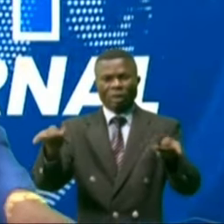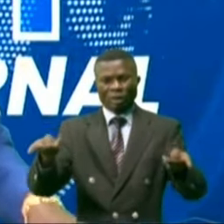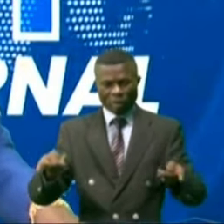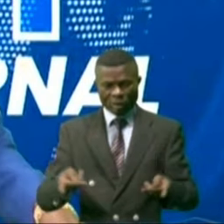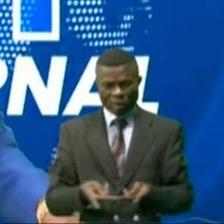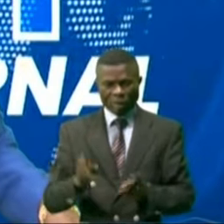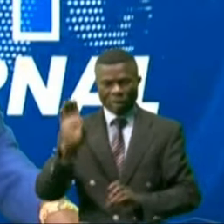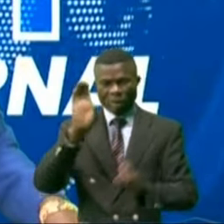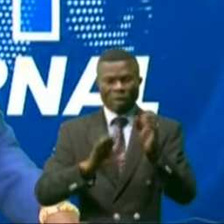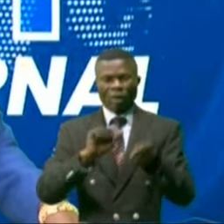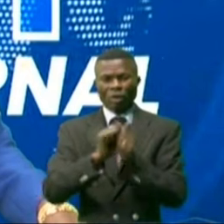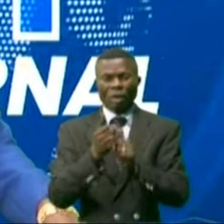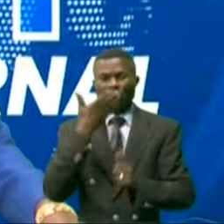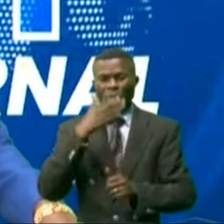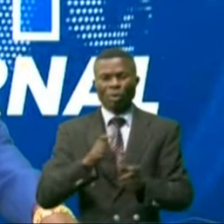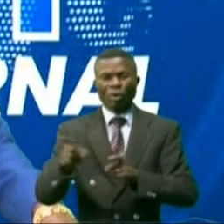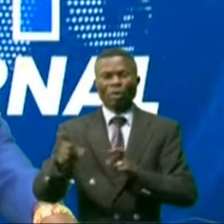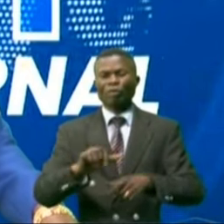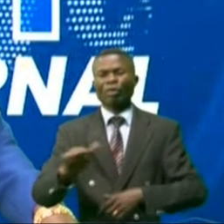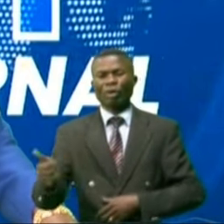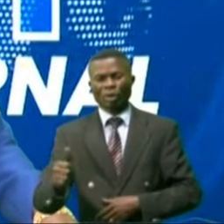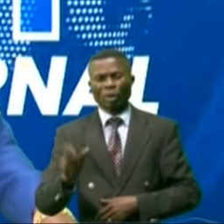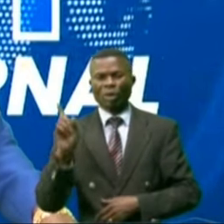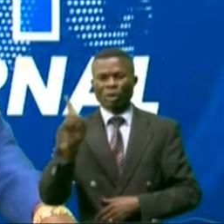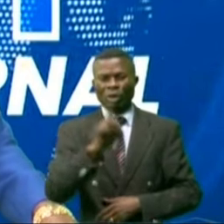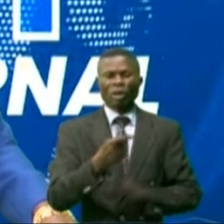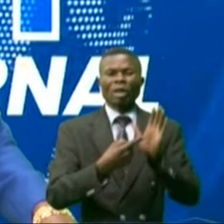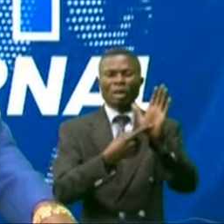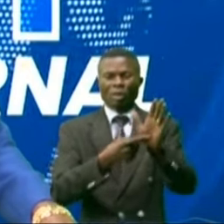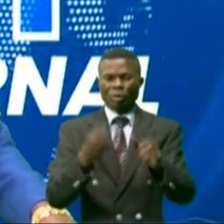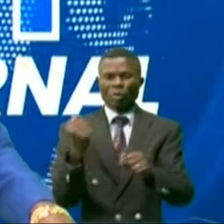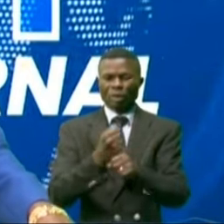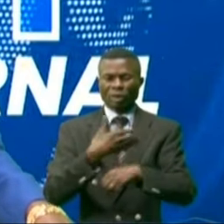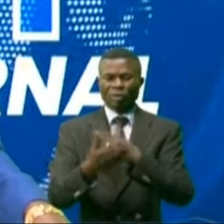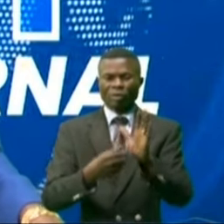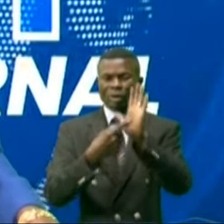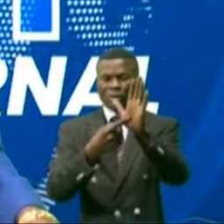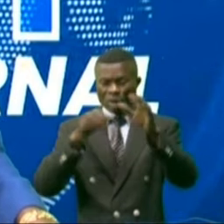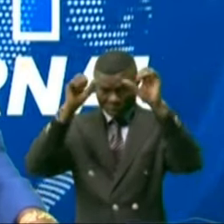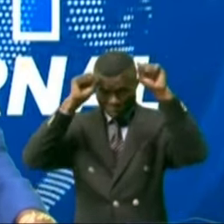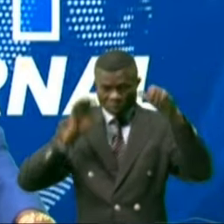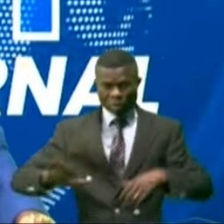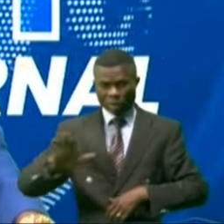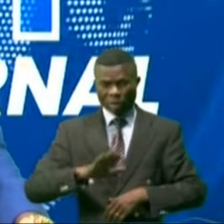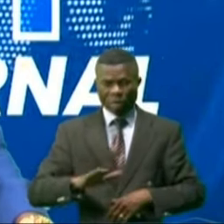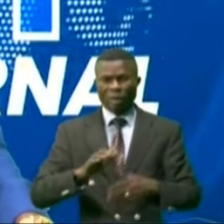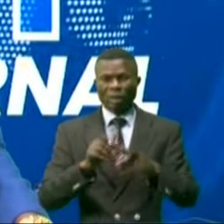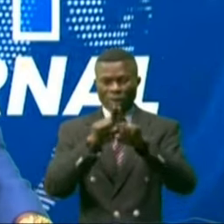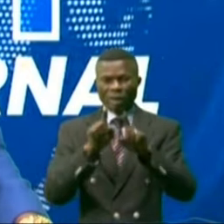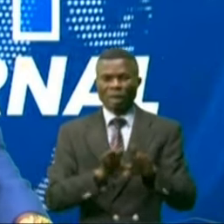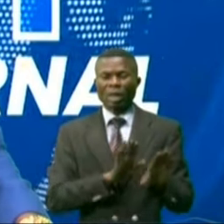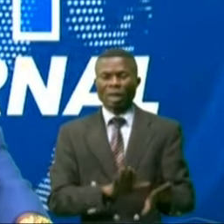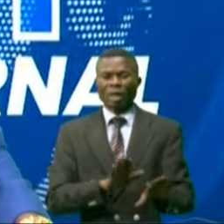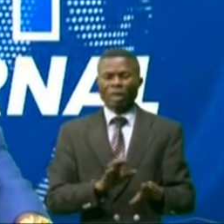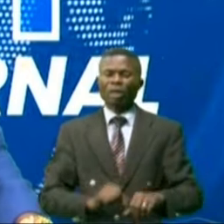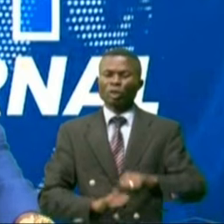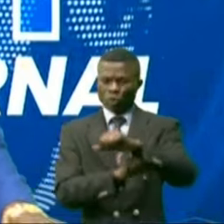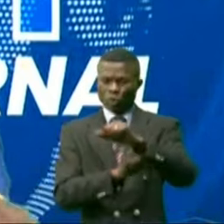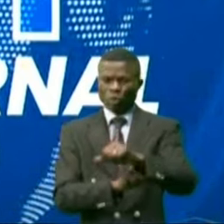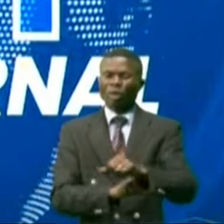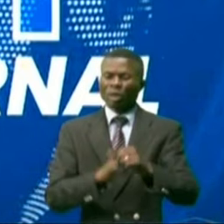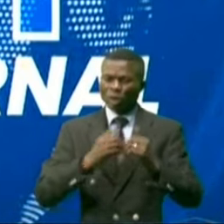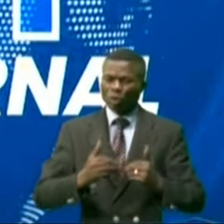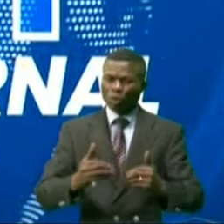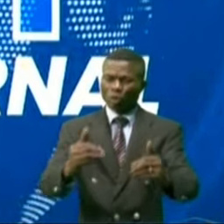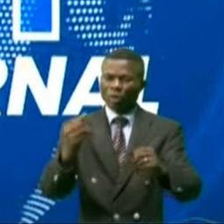la science médicale et autres filières. Chacun a présenté son œuvre au président de la République, mais disent également attendre de lui un soutien pour